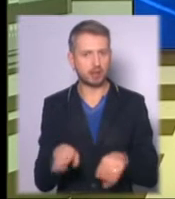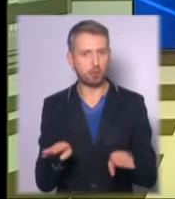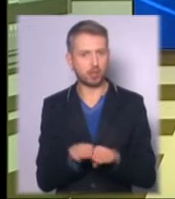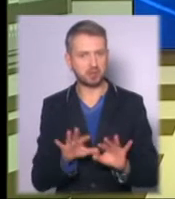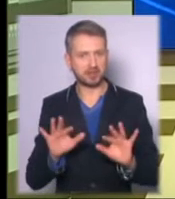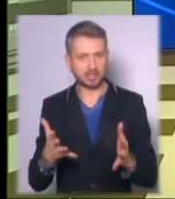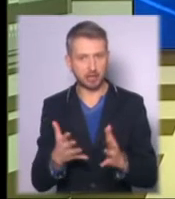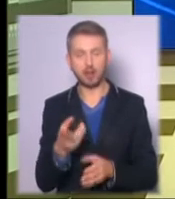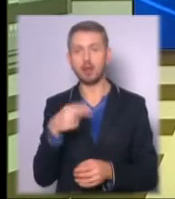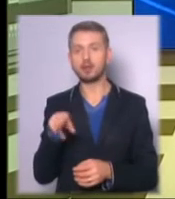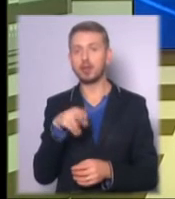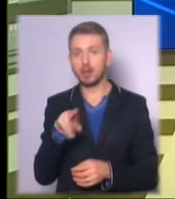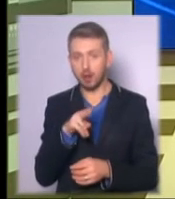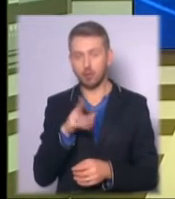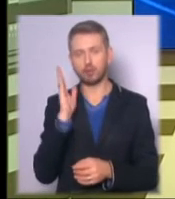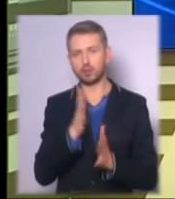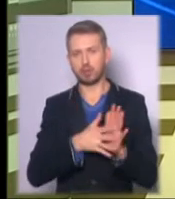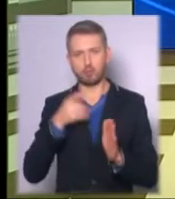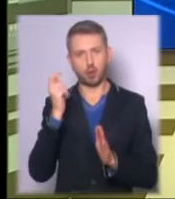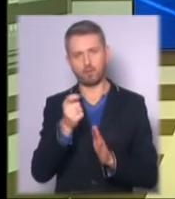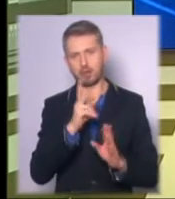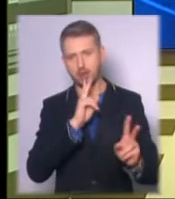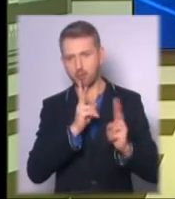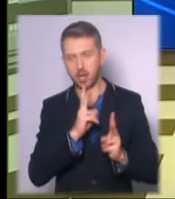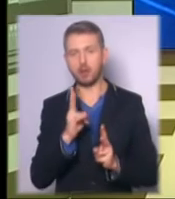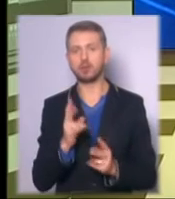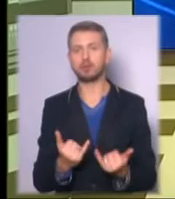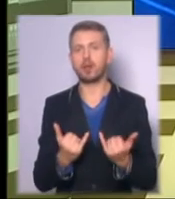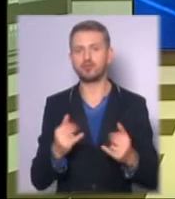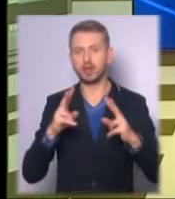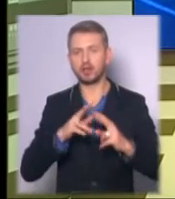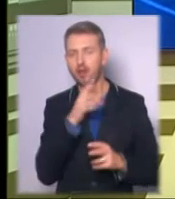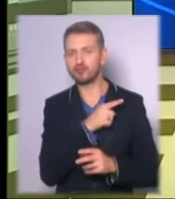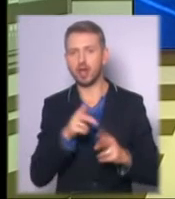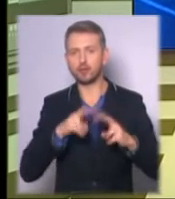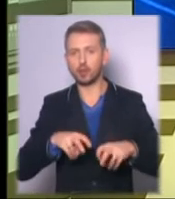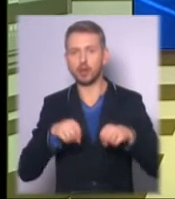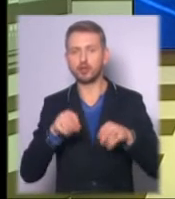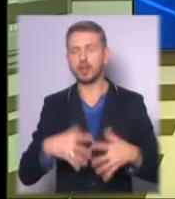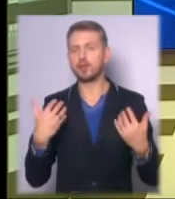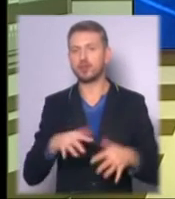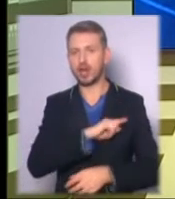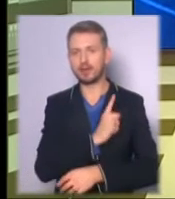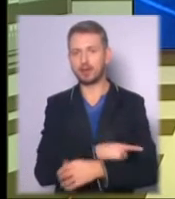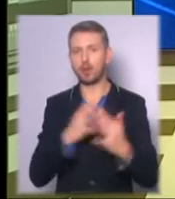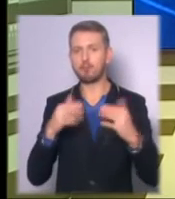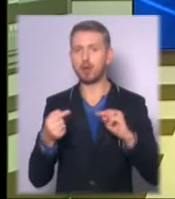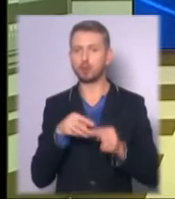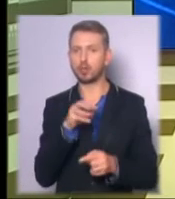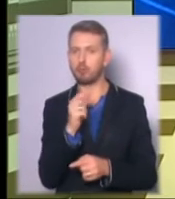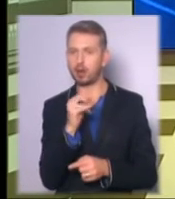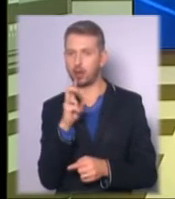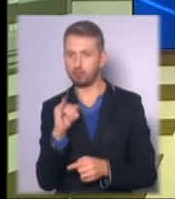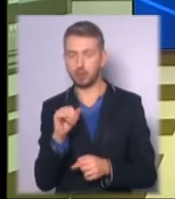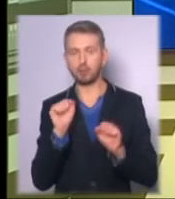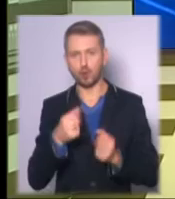інцидент. «Динамо» подаватиме апеляцію. На час її розгляду рішення втрачає силу, тож матч з «Макабі» можемо зіграти